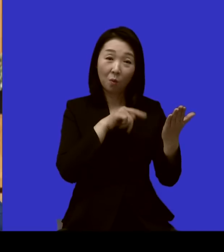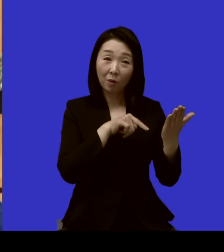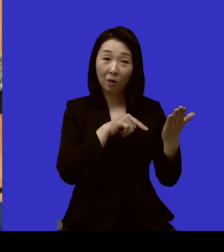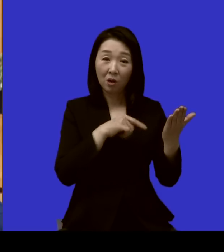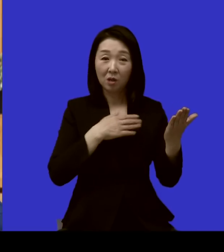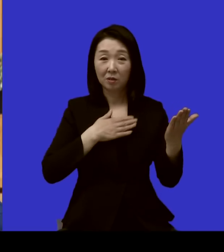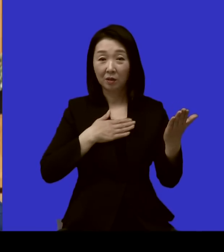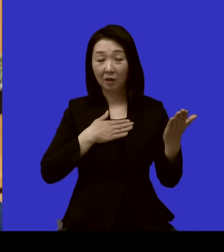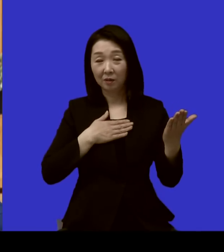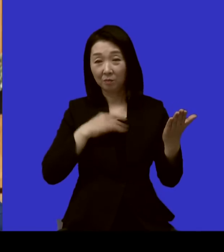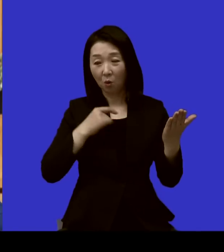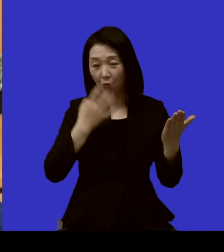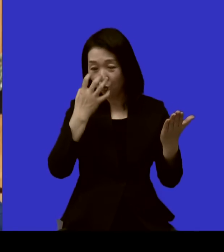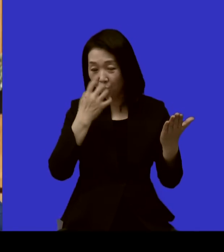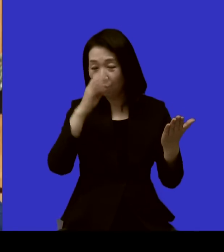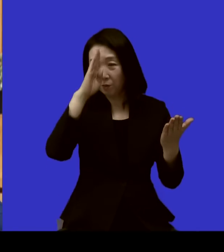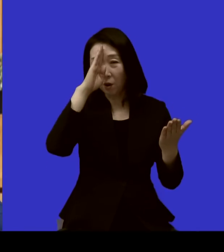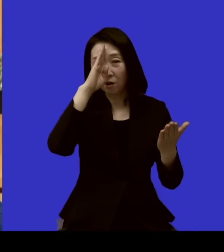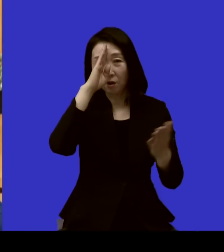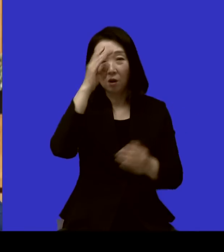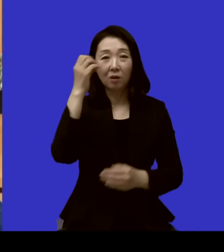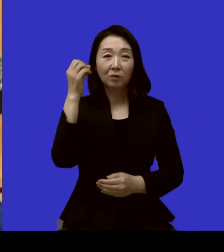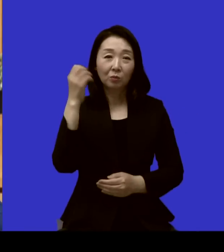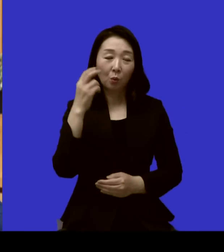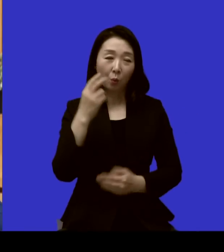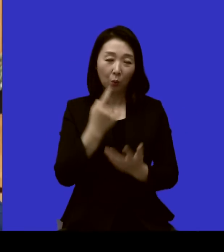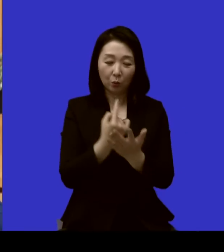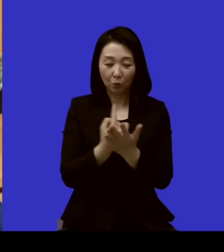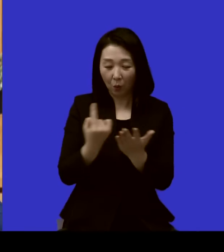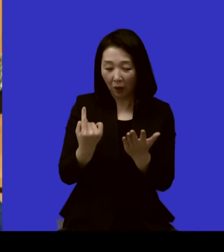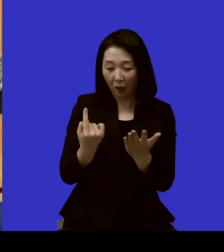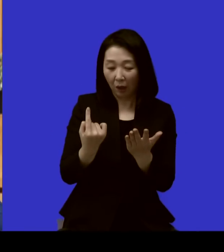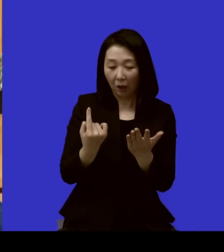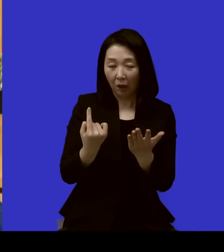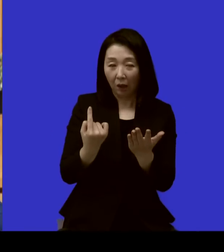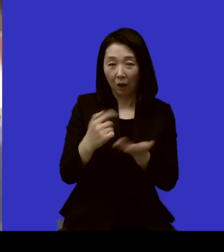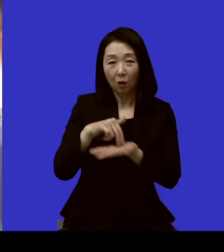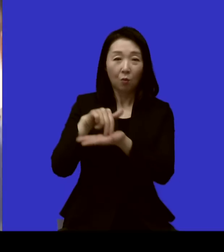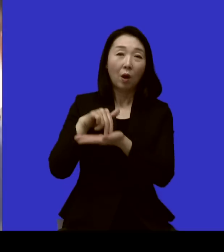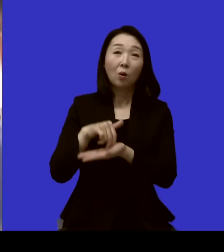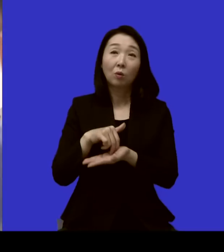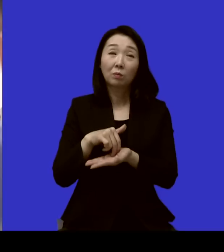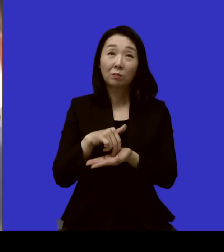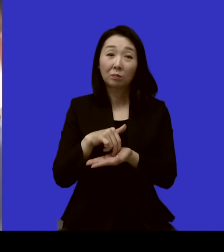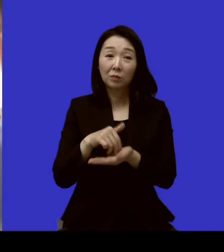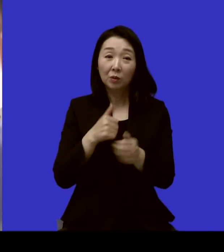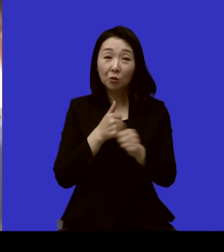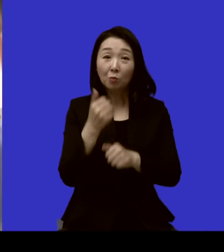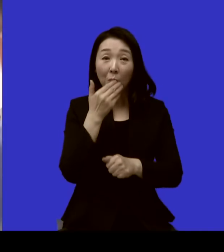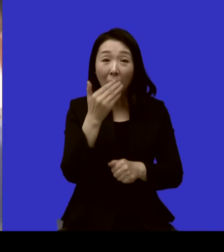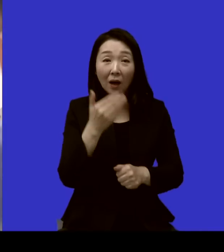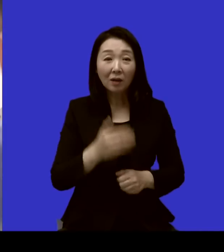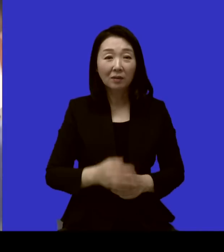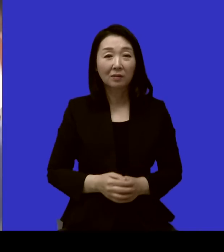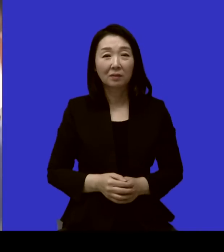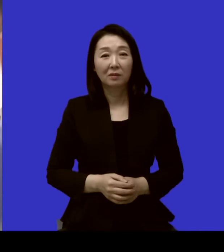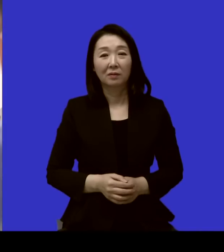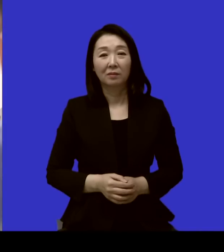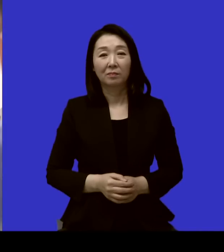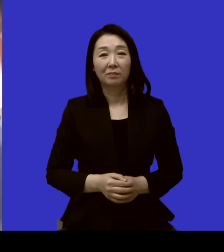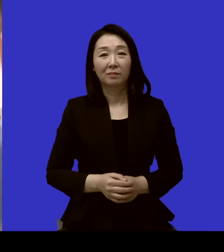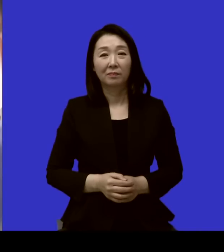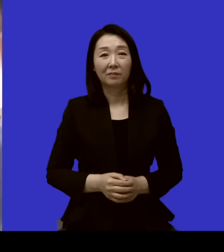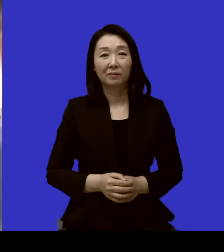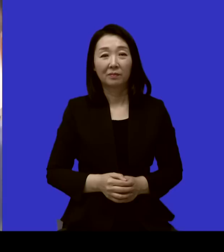안에 존재하던 뭐 우울감이라든가 또 소외감 이런 것들이 좀 극복이 되던가요? 근데 이제 그게 제가 지금 생각하면은 예.